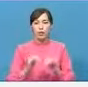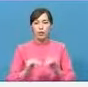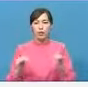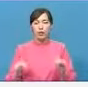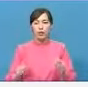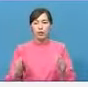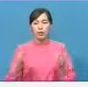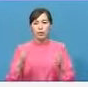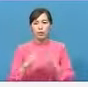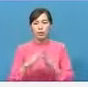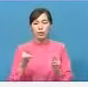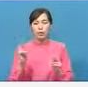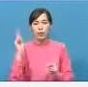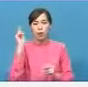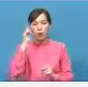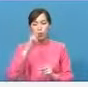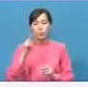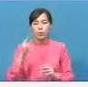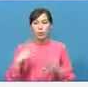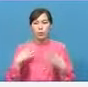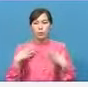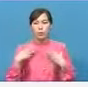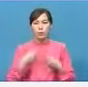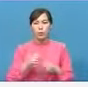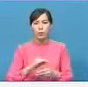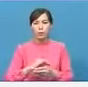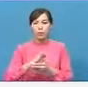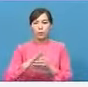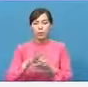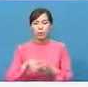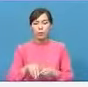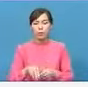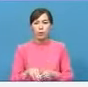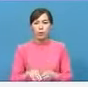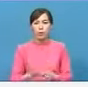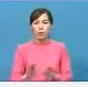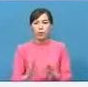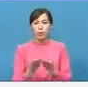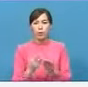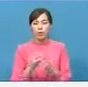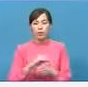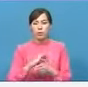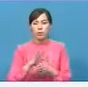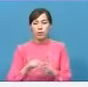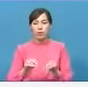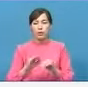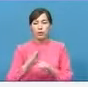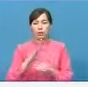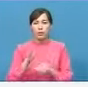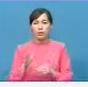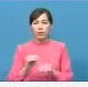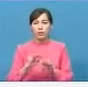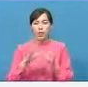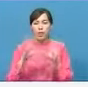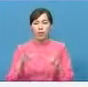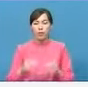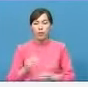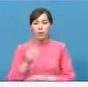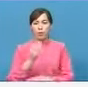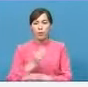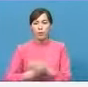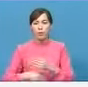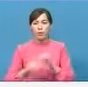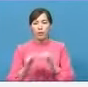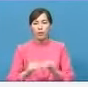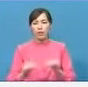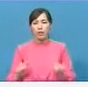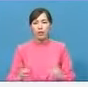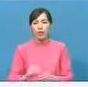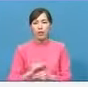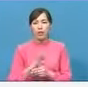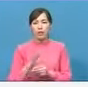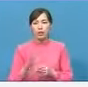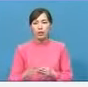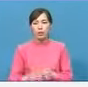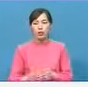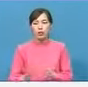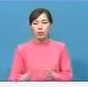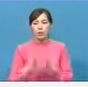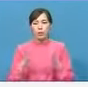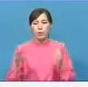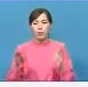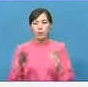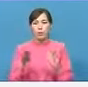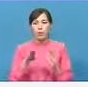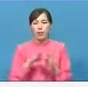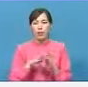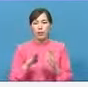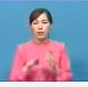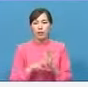оқыту, оны киім кешекпен қамтамасыз ету, оқулықпен қамтамасыз ету, жалпы сол мүгедек балаларға жағдай жасау жөнінде үлкен ауданда бағдарлама